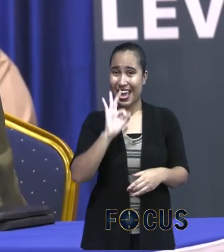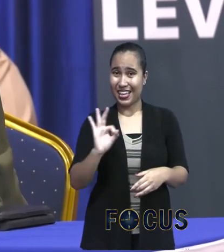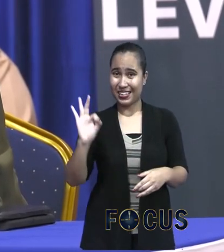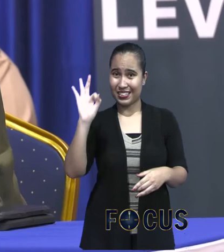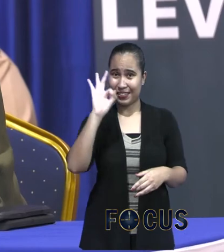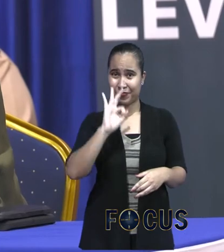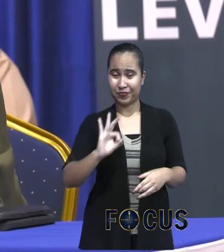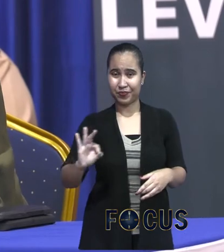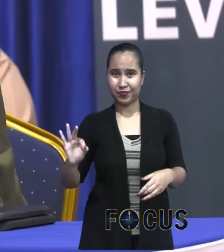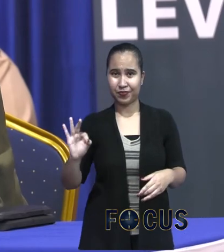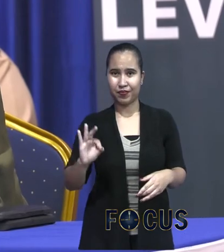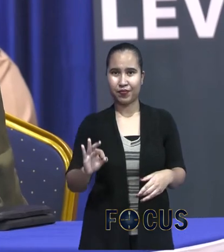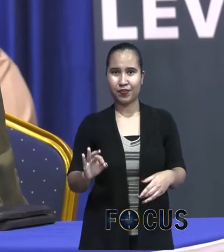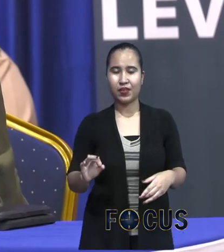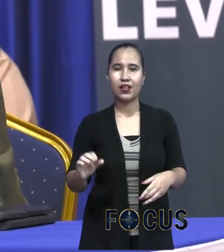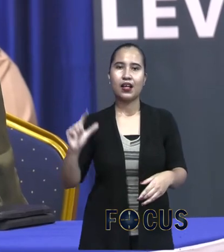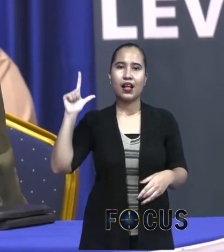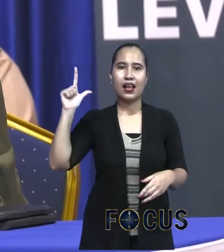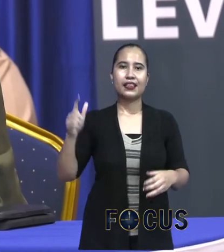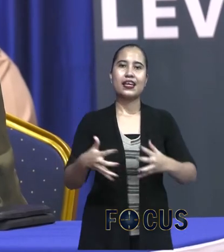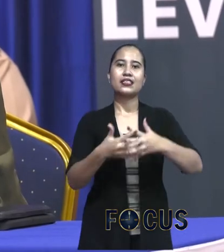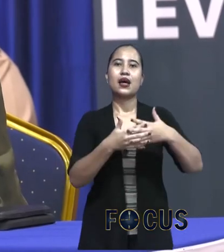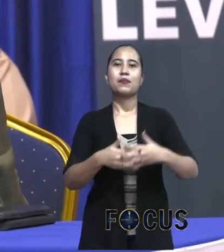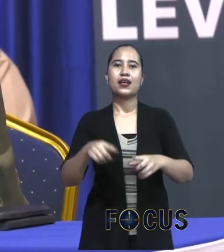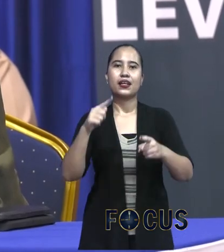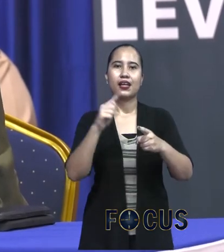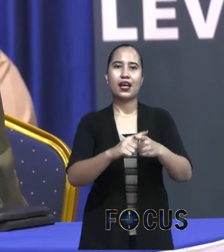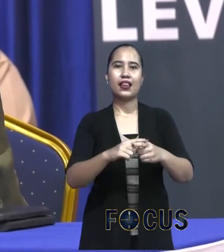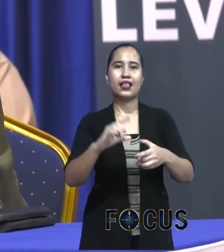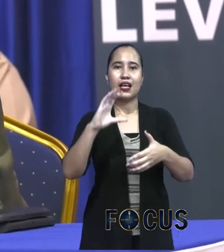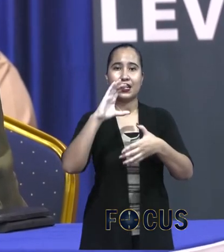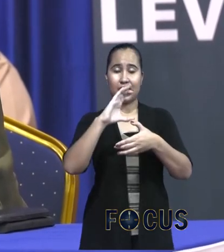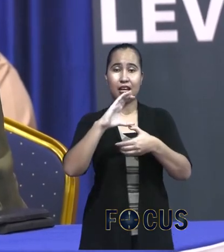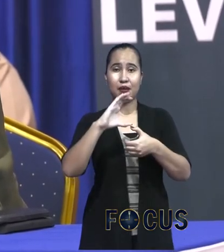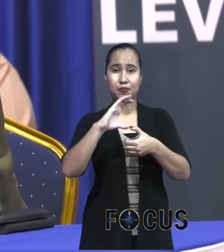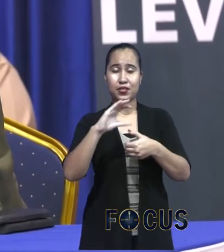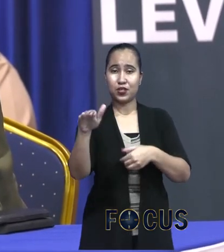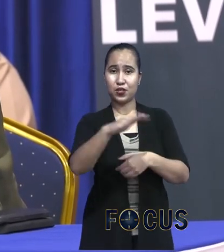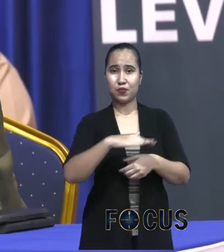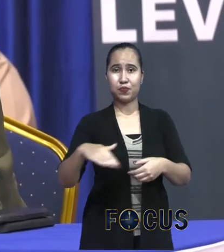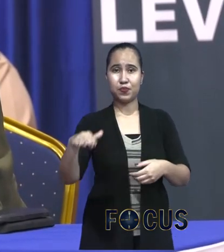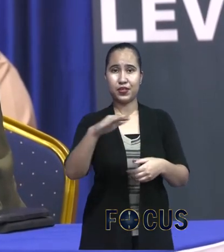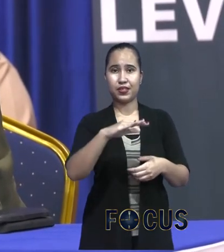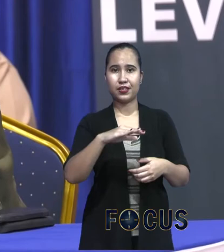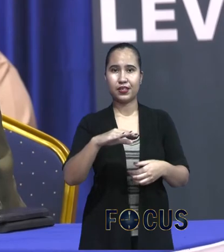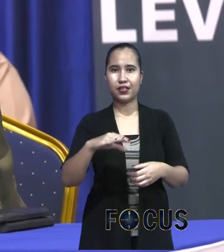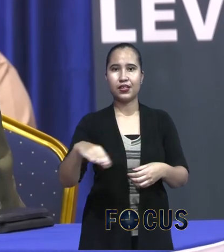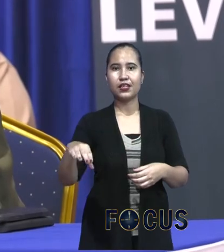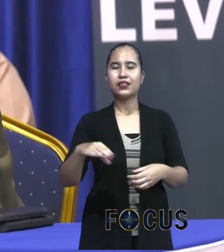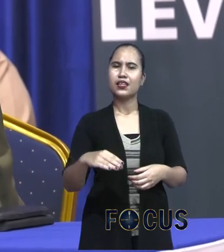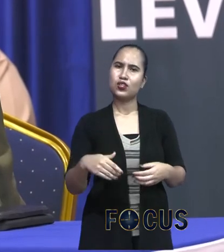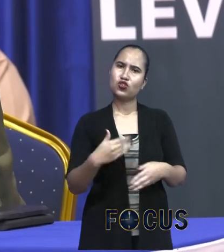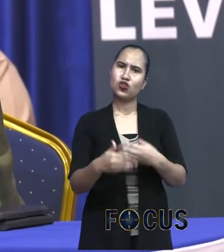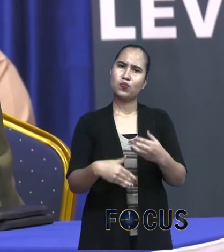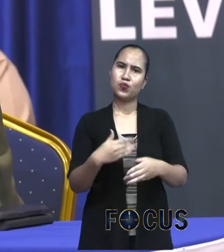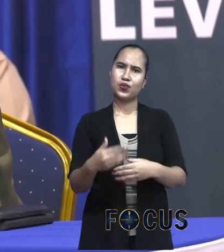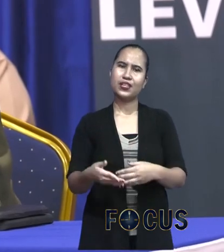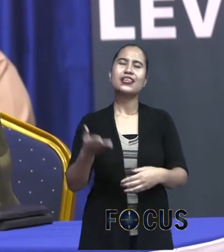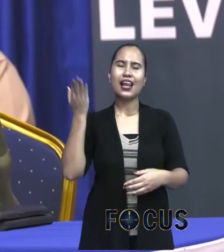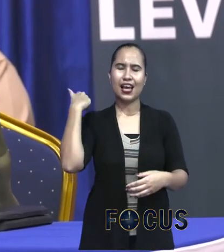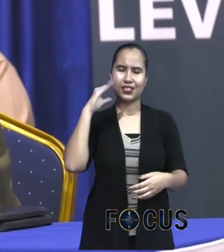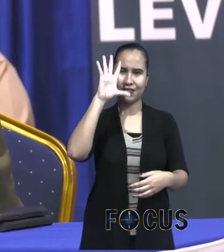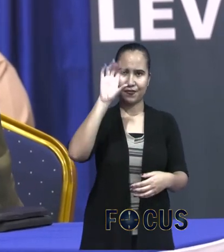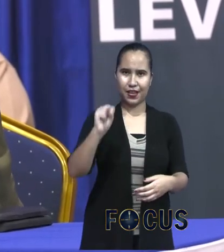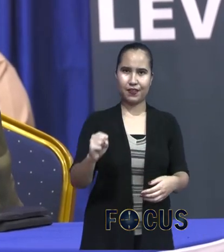dat Latijns-Amerika en het Caribisch gebied kan overkomen in de laatste 50 jaar. Ik zeg ook dat deze